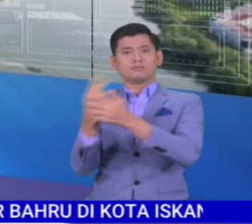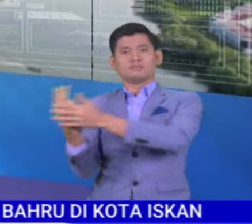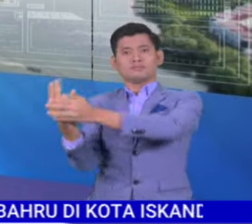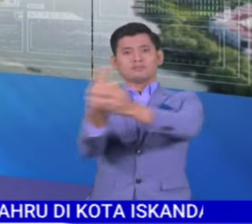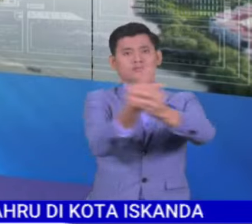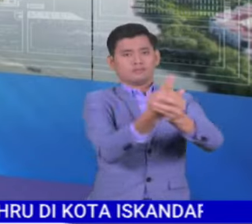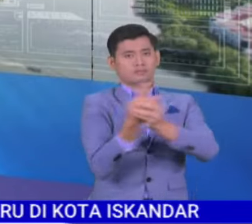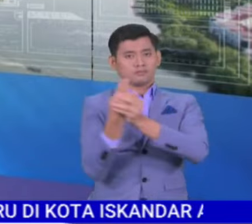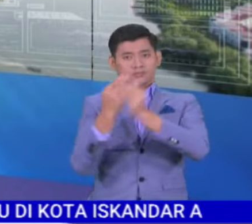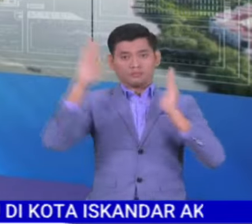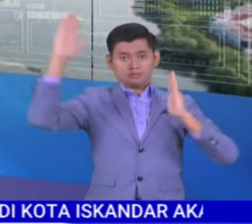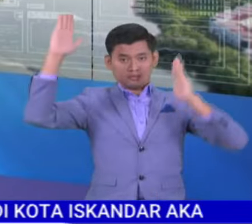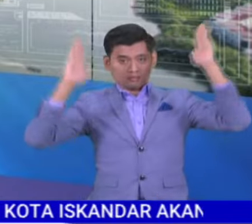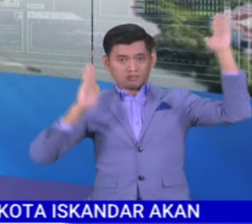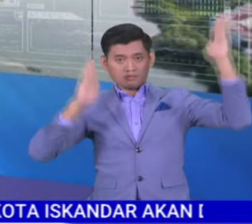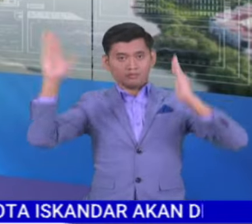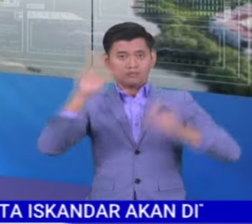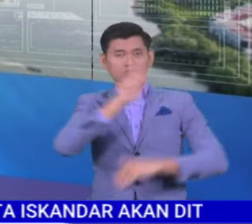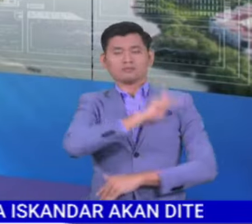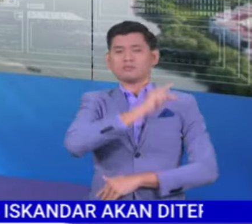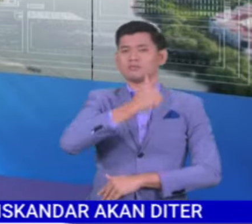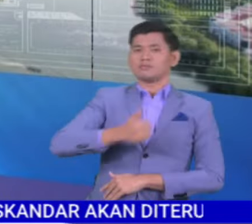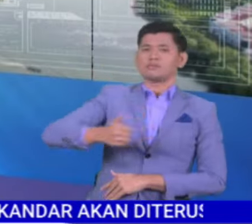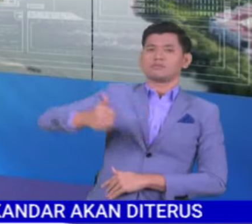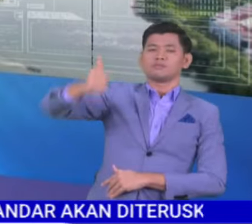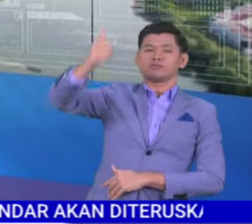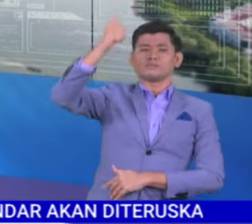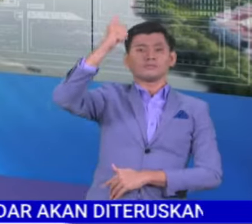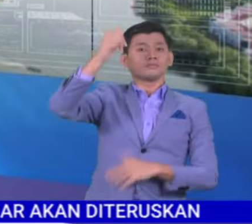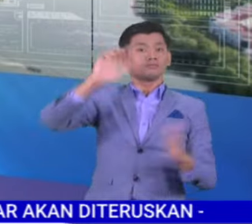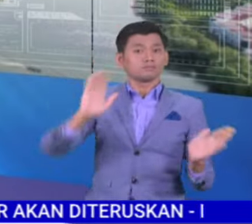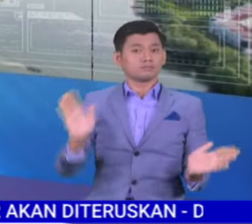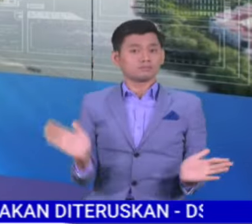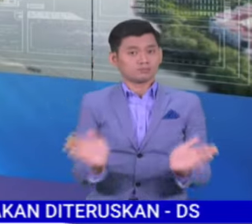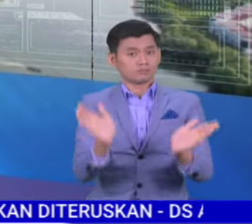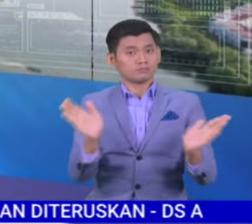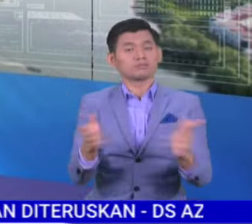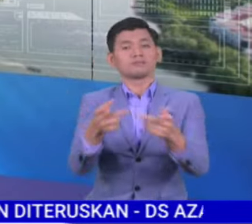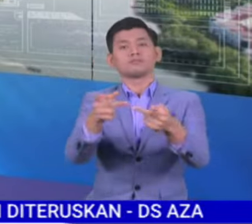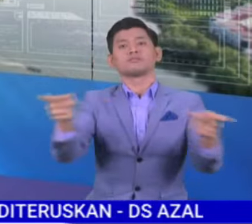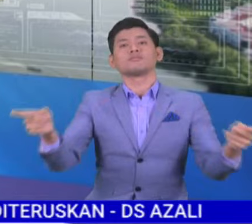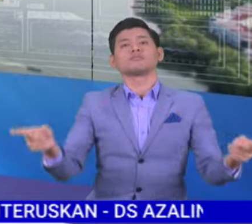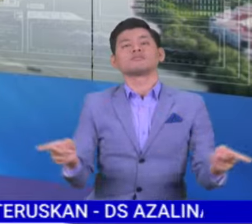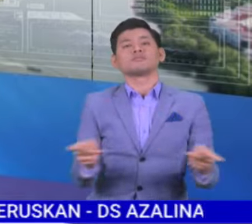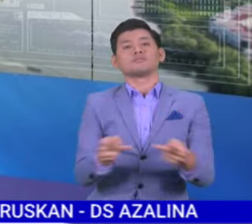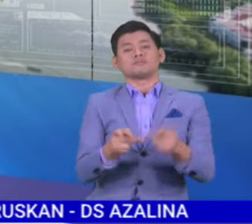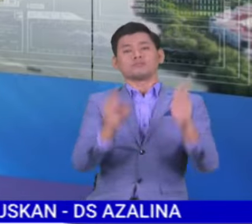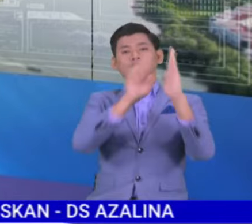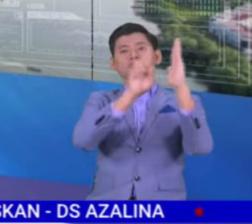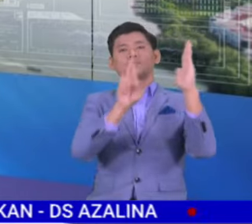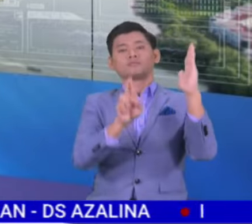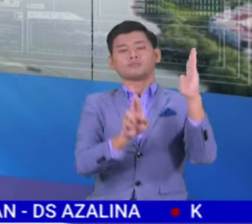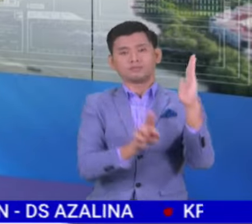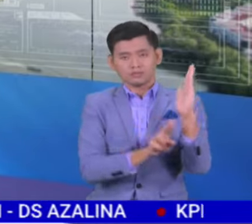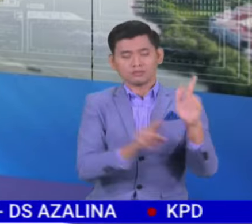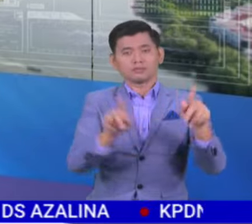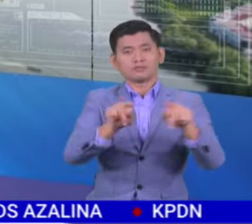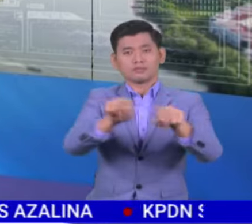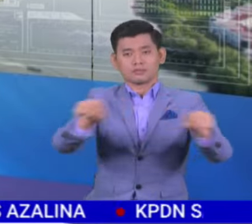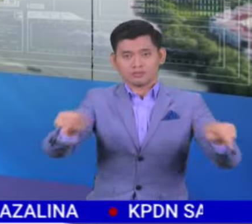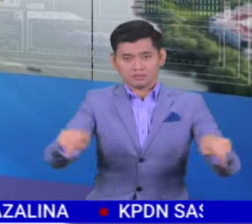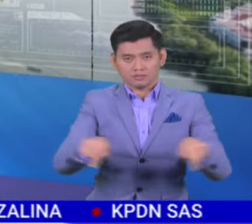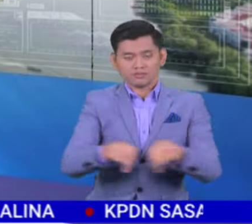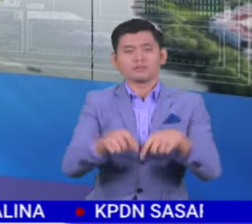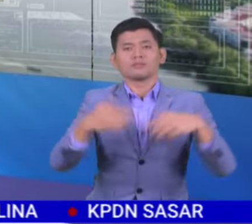terjalin hubungan itu ketua pengarahnya Datuk Horison Ramli menggalakkan kawasan Rukun Tetangga KRT di setiap kawasan